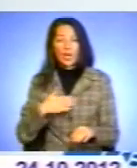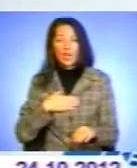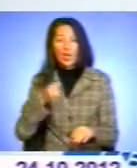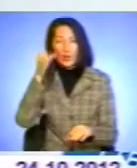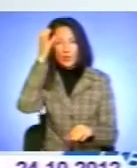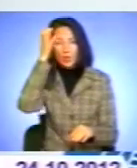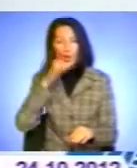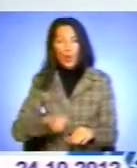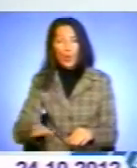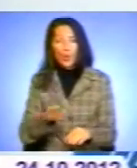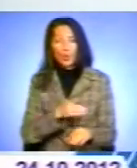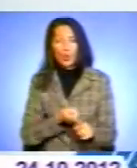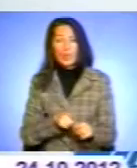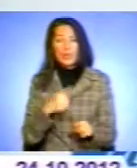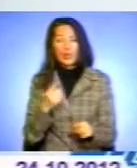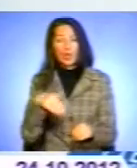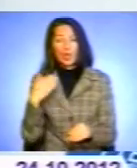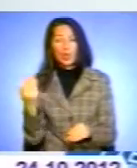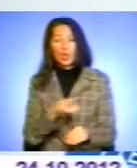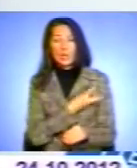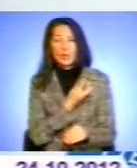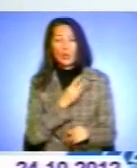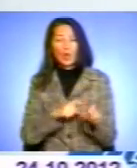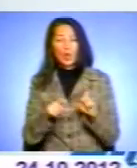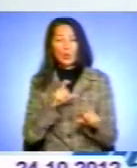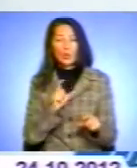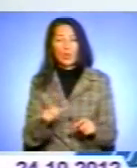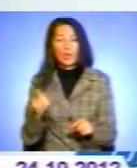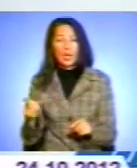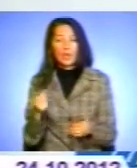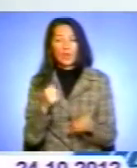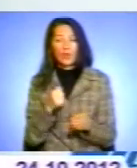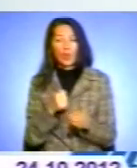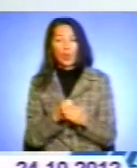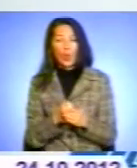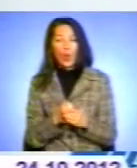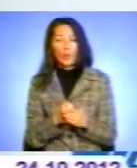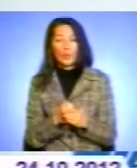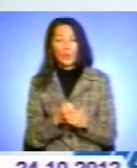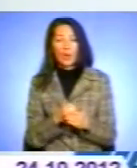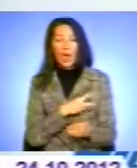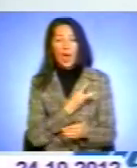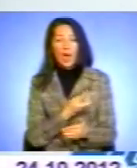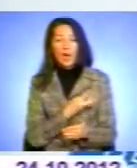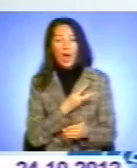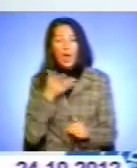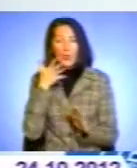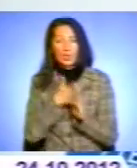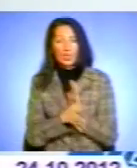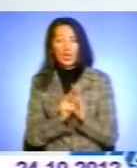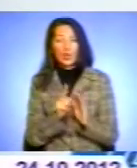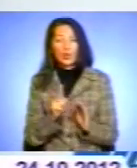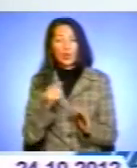освітянського простору. Це, з однієї сторони, стимулює студентів до жаги пізнання чогось нового